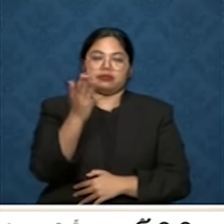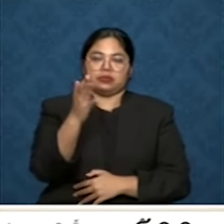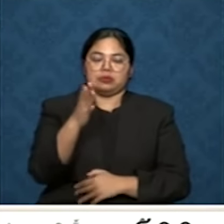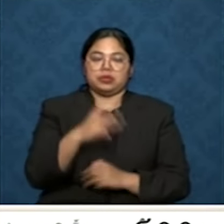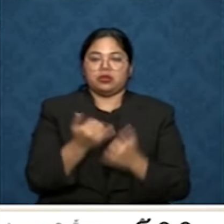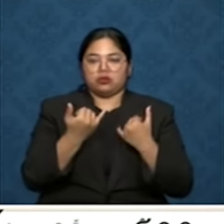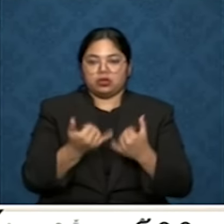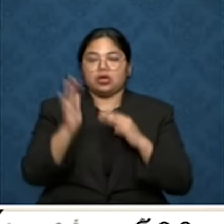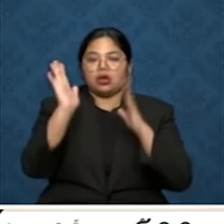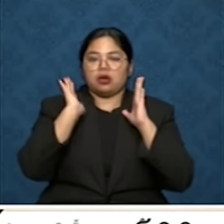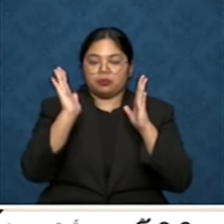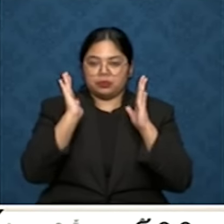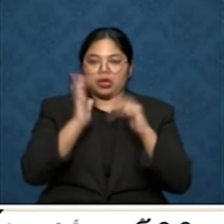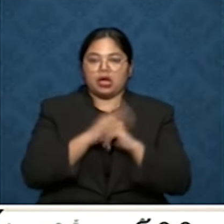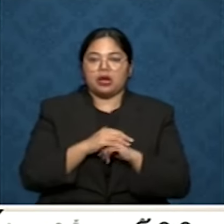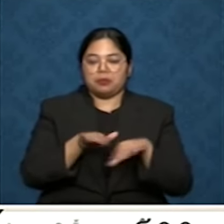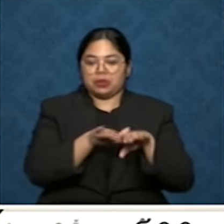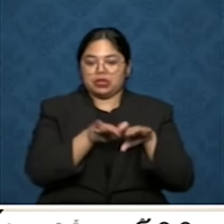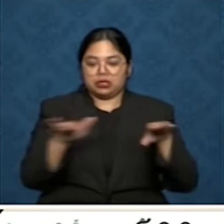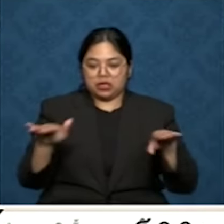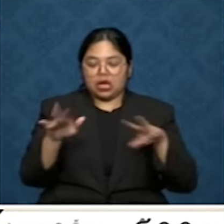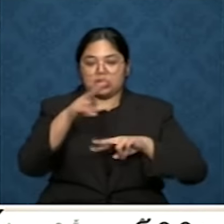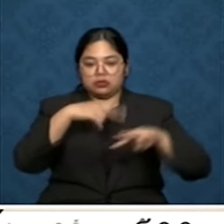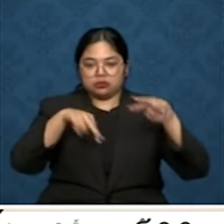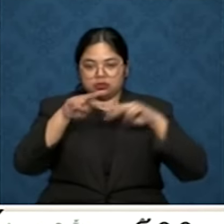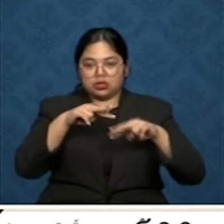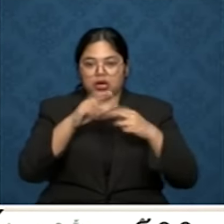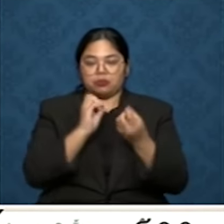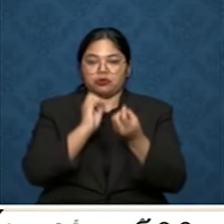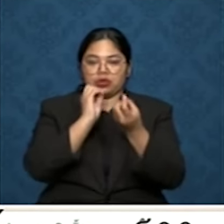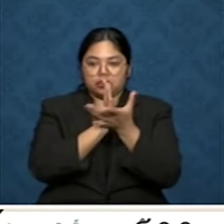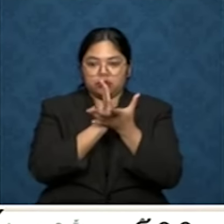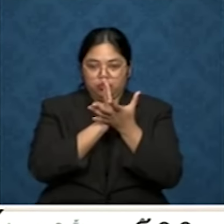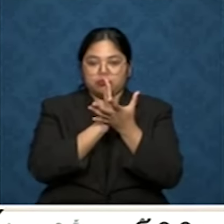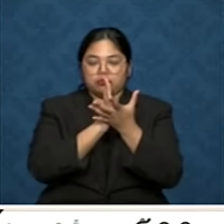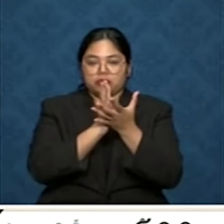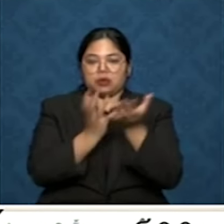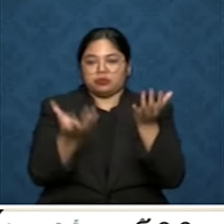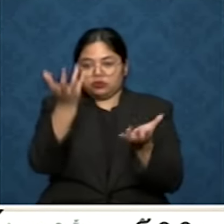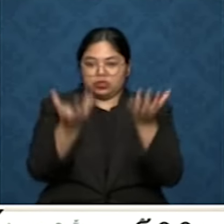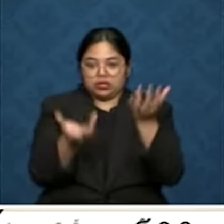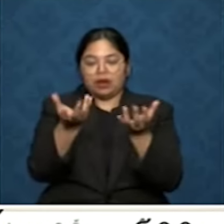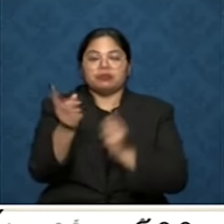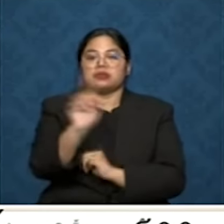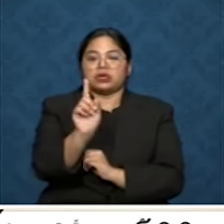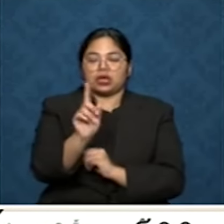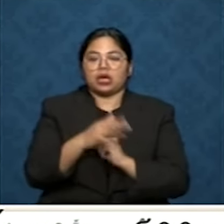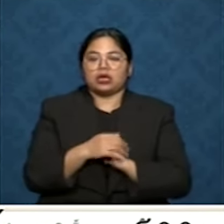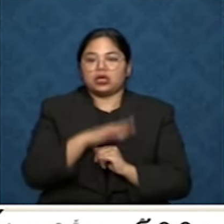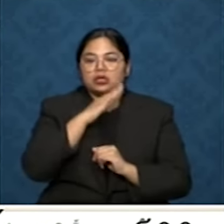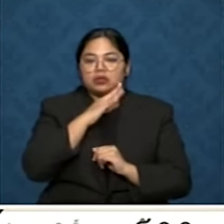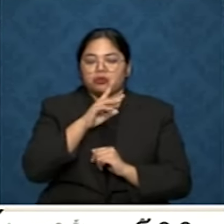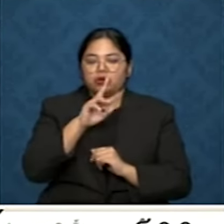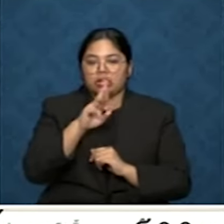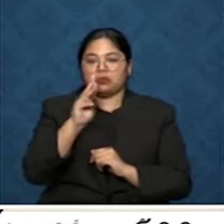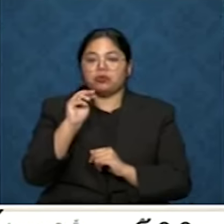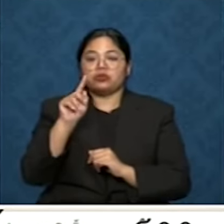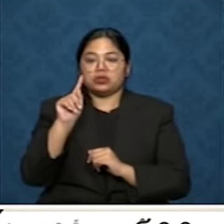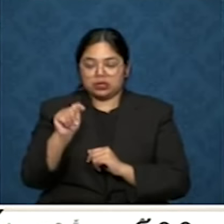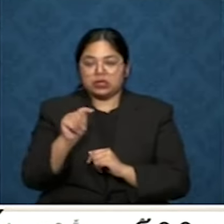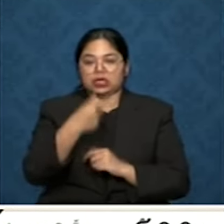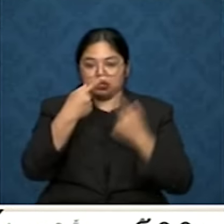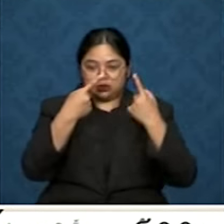อภิปรายอภิปรายว่ามาตรฐานการรักษาเนี่ยส่งผลต่อกระบวนการยุติธรรมอย่างไรซึ่งมว่ามีอย่างน้อยรัฐมนตรี 2ท่านที่น่าจะตอบ